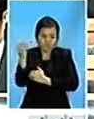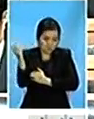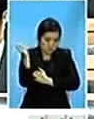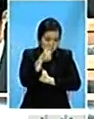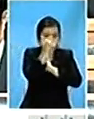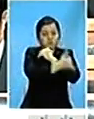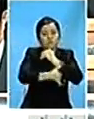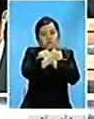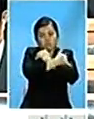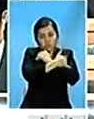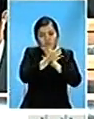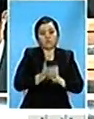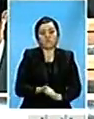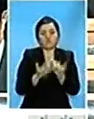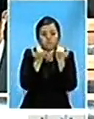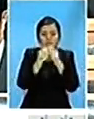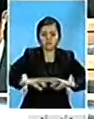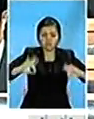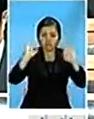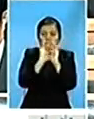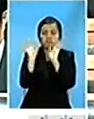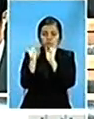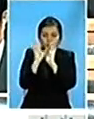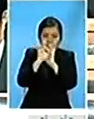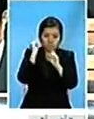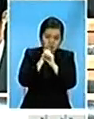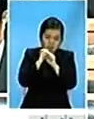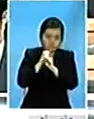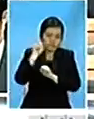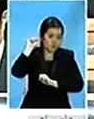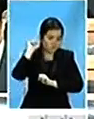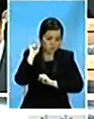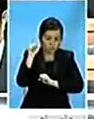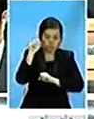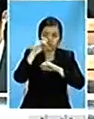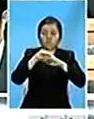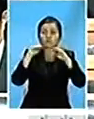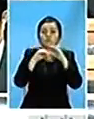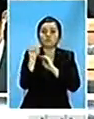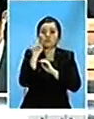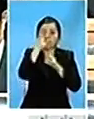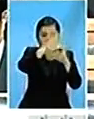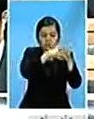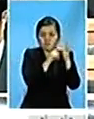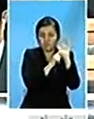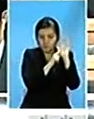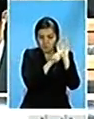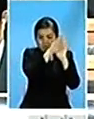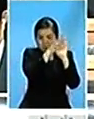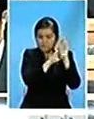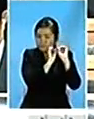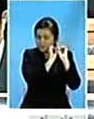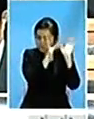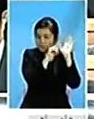ครับปัจจัยสำคัญในการทำงานเร่งด่วนให้สำเร็จก็คือการมีแผนงานที่ชัดเจนและแน่นอน